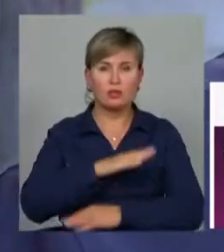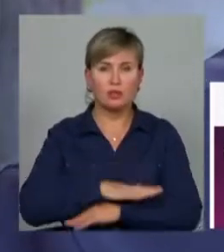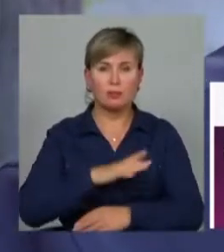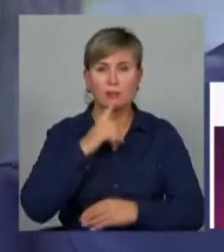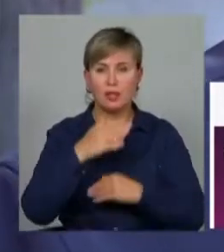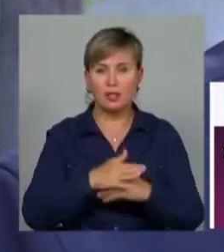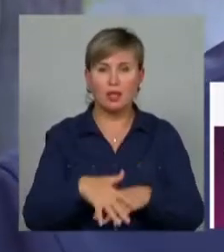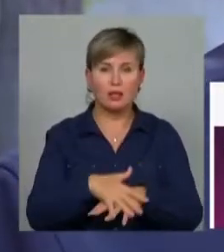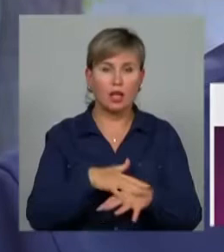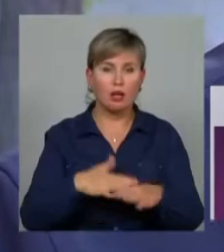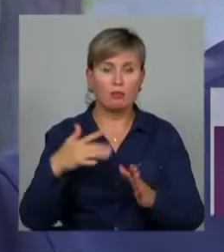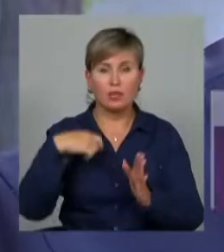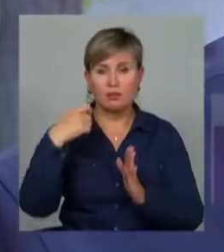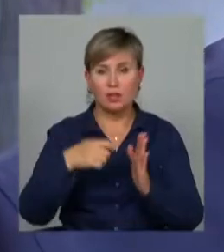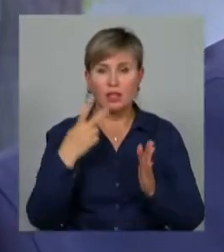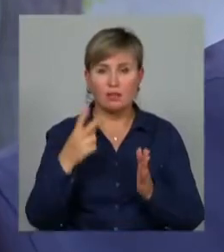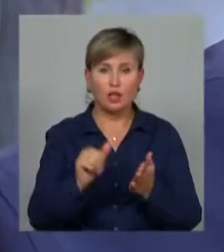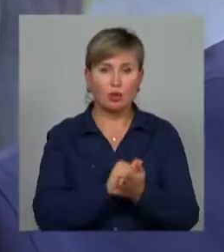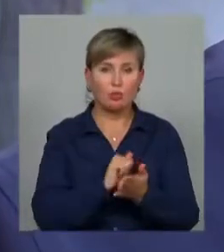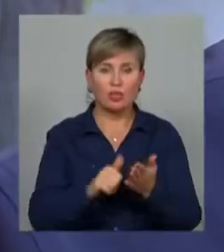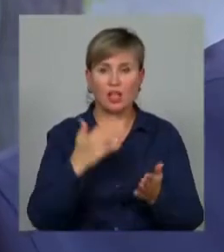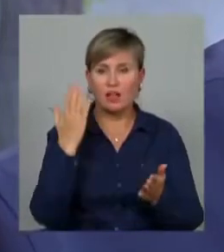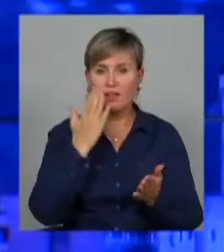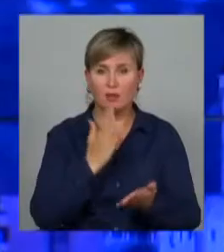народу. Про него снято два документальных фильма.